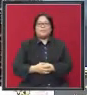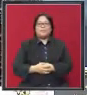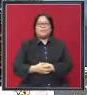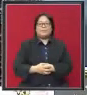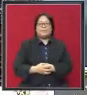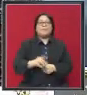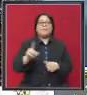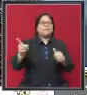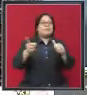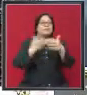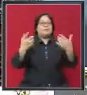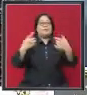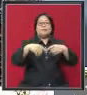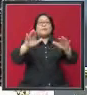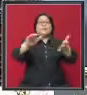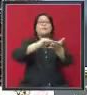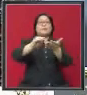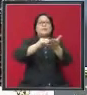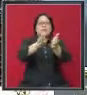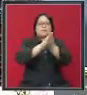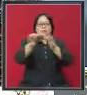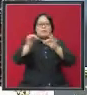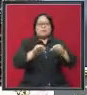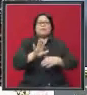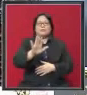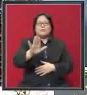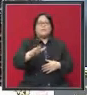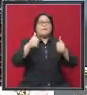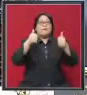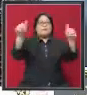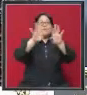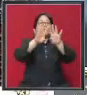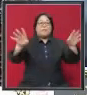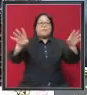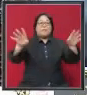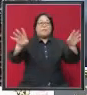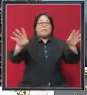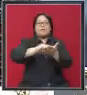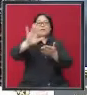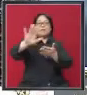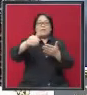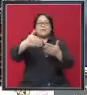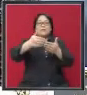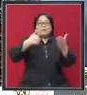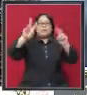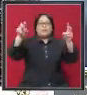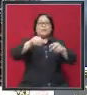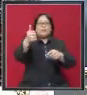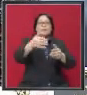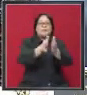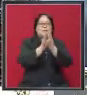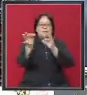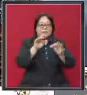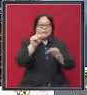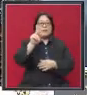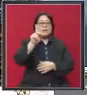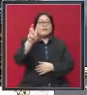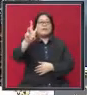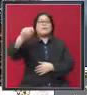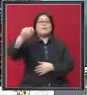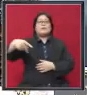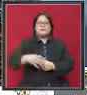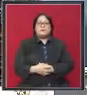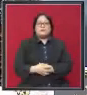Ini pertama adalah berkaitan bantuan khas kewangan petugas barisan hadapan. Yang berhormat, sebelum pergi ke tajuk lain, pohon penjelasan